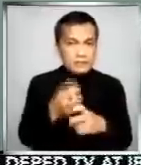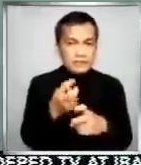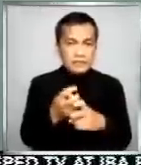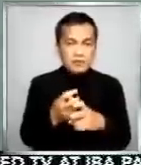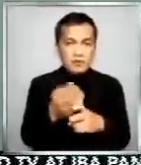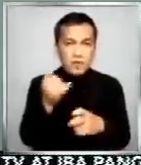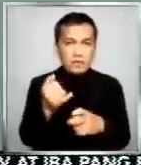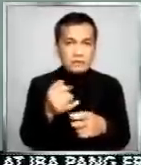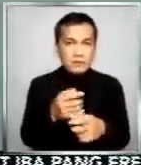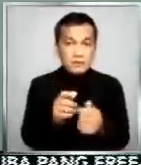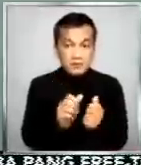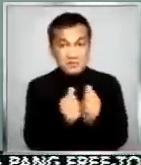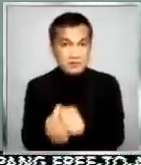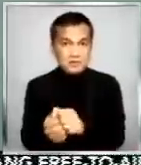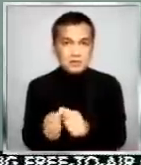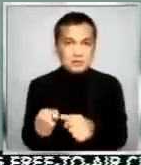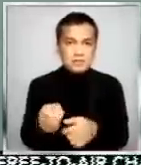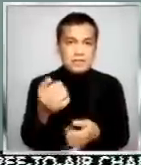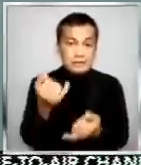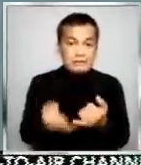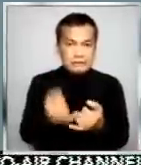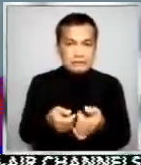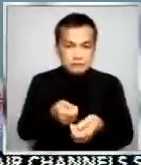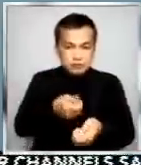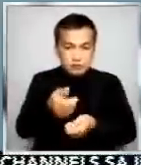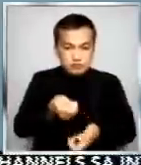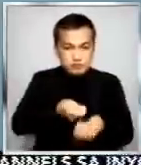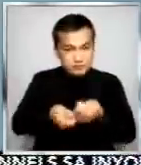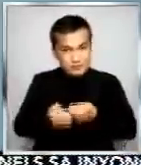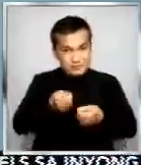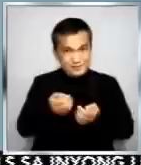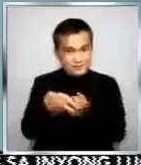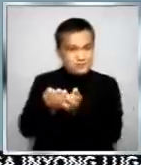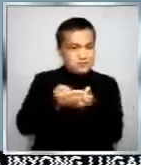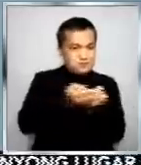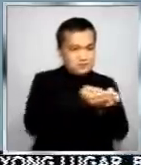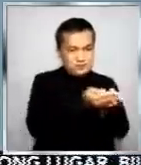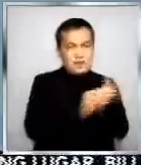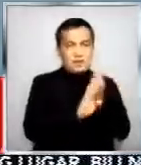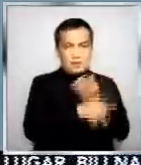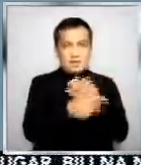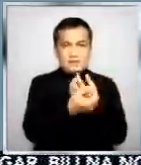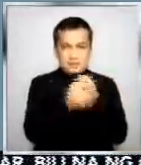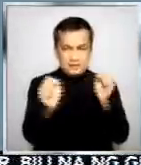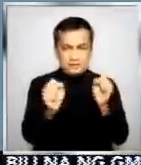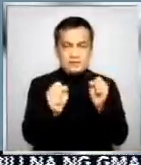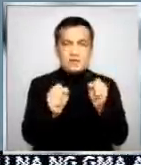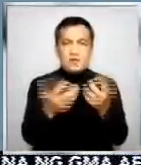at hinatak ito pabalik ng bampang. Wala namang nasaktan o nasawi sa insidente.